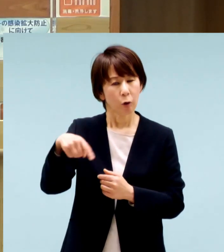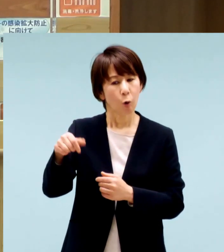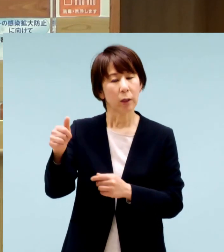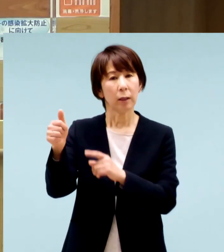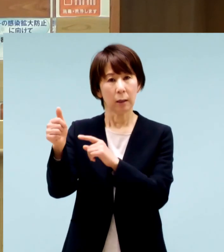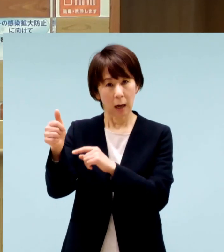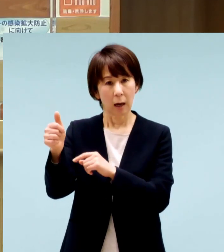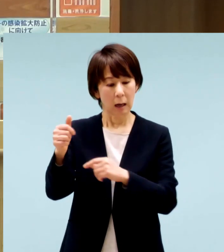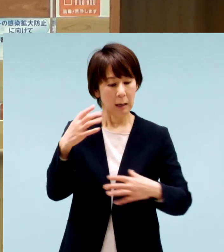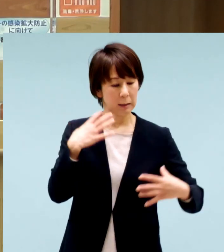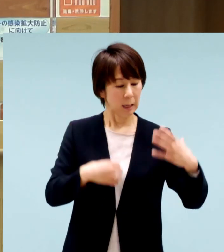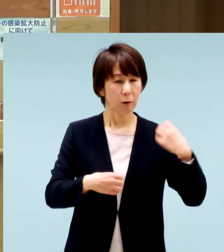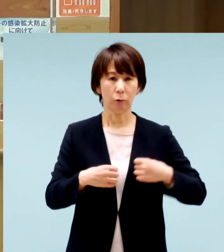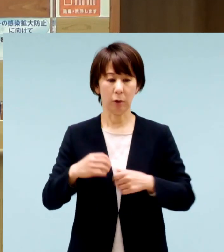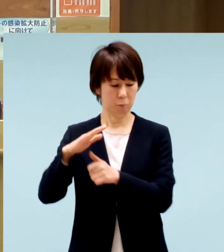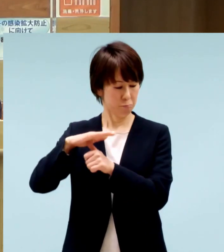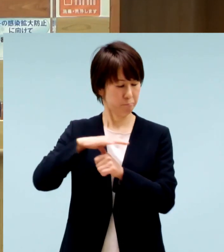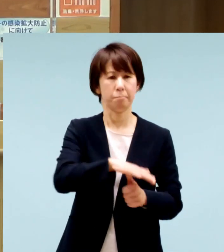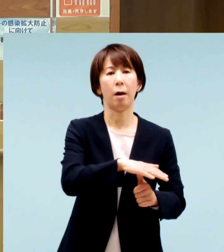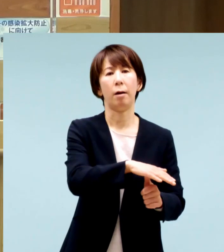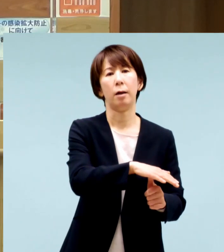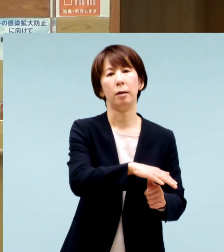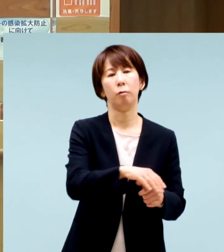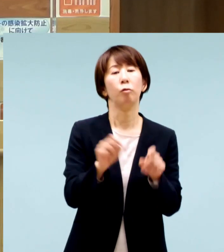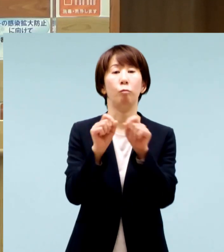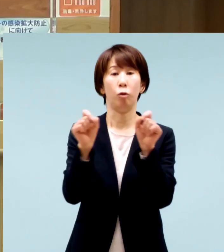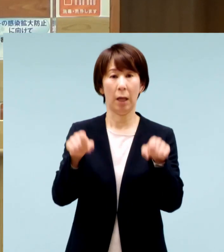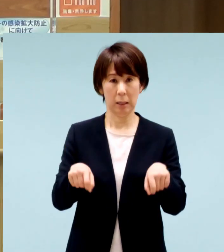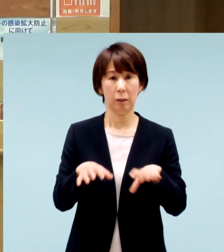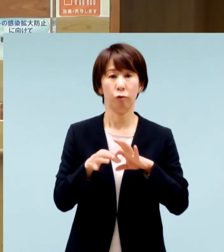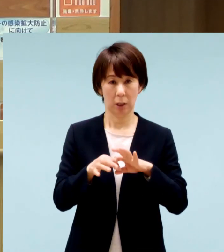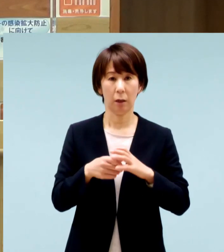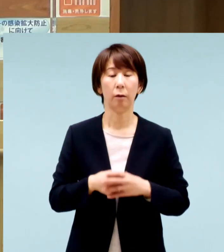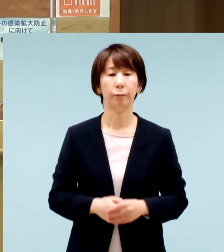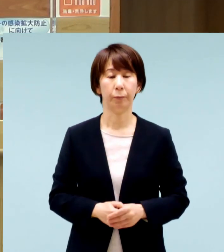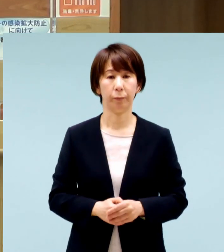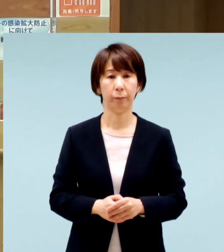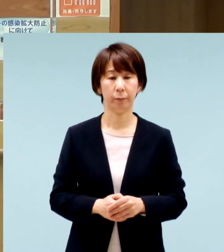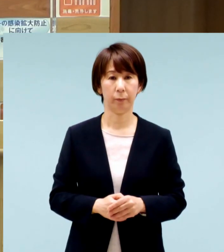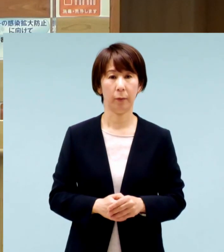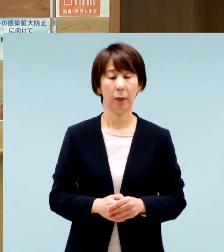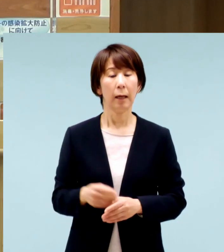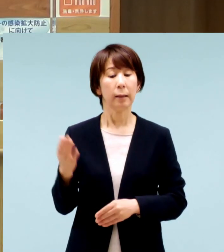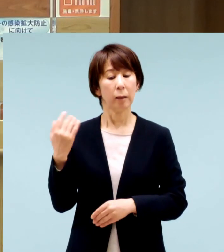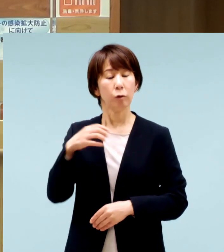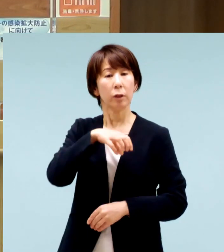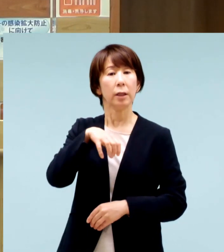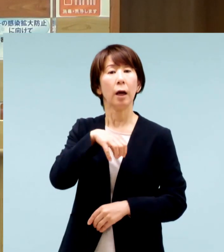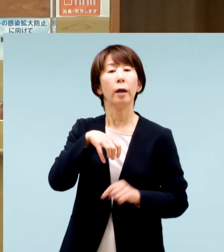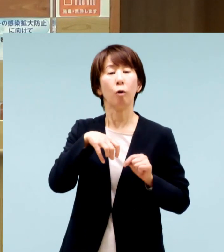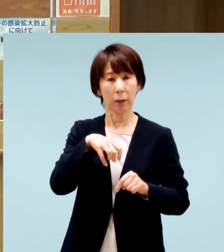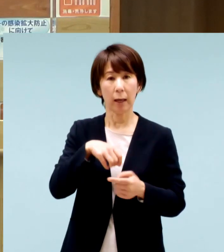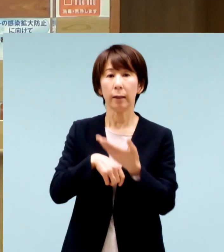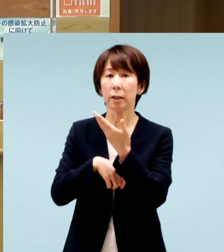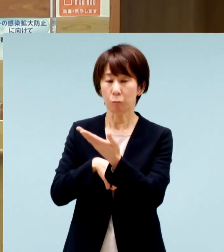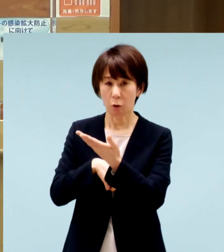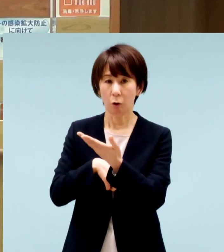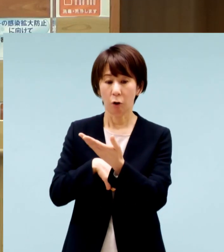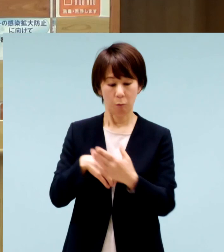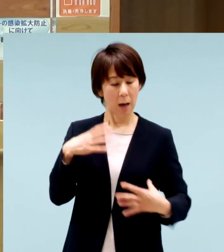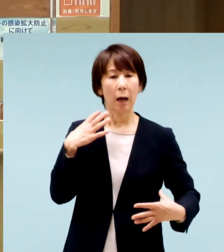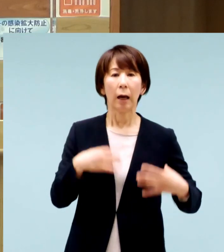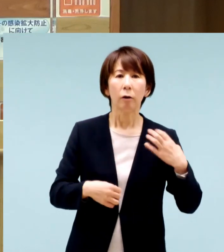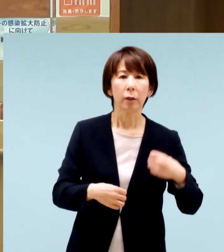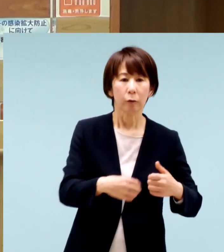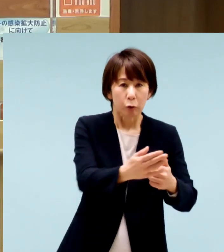生さんに対する、パワハラが確認された件についてなんですけれども、先日の記者会見では知事もですね、学生さんの救済